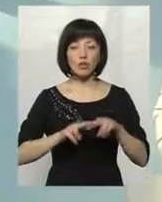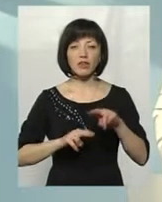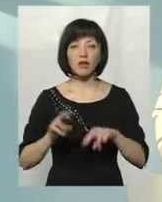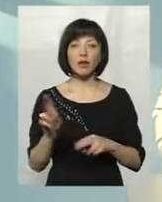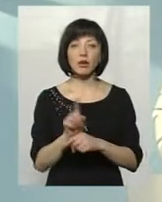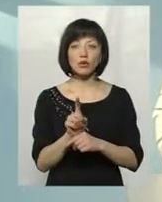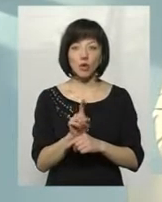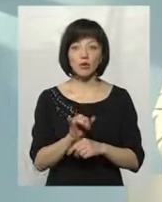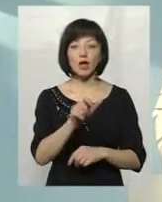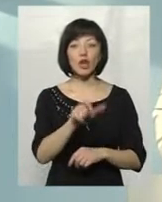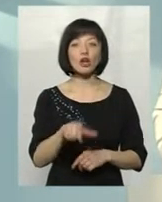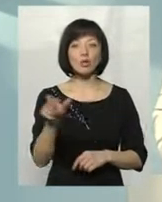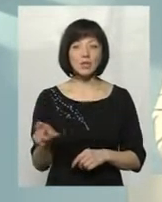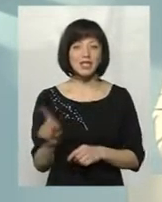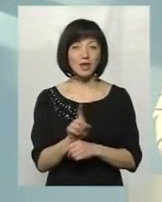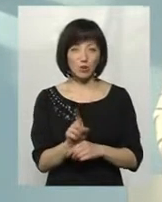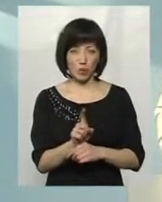норми, та й людські норми